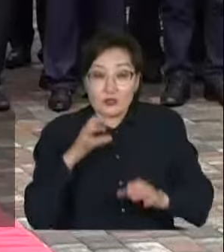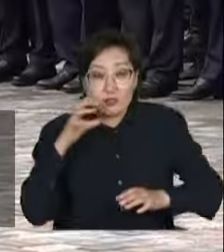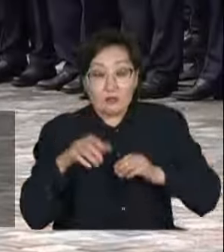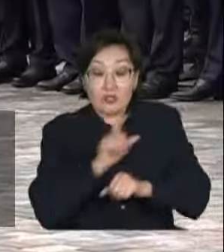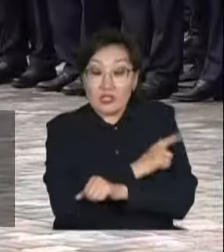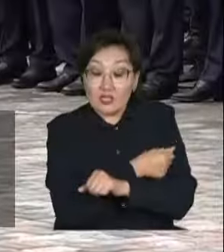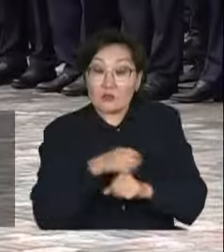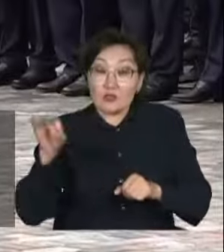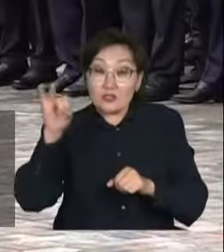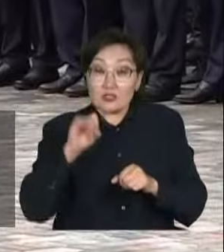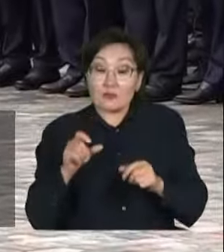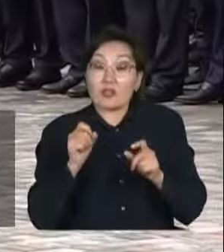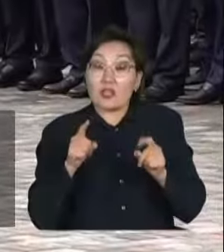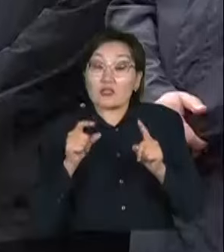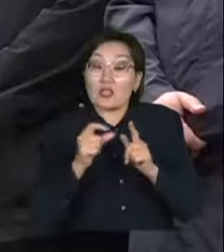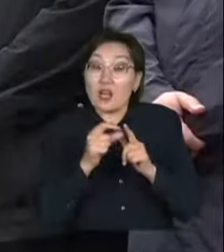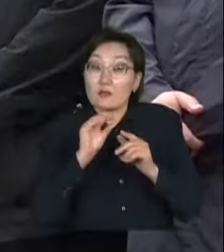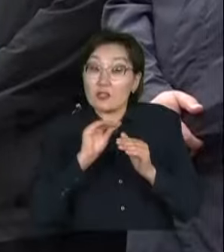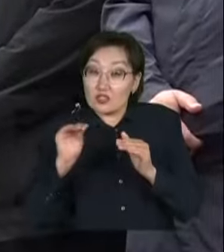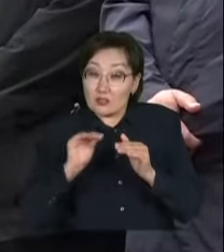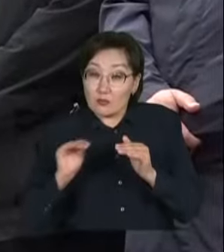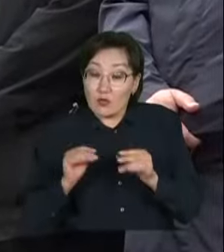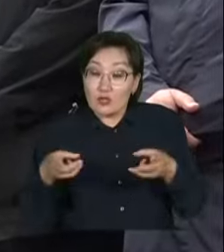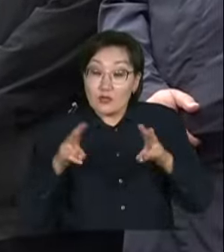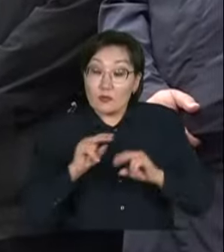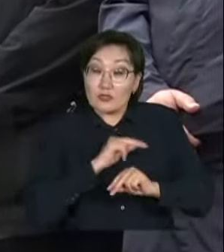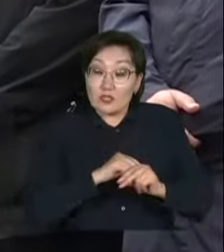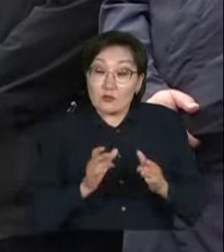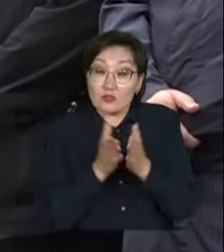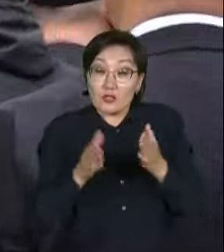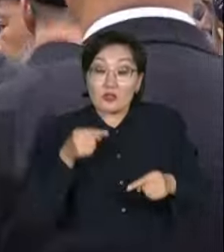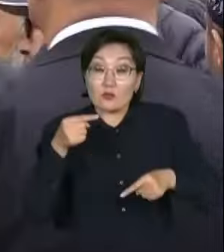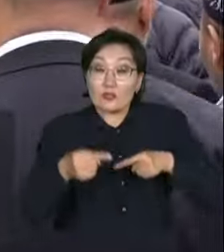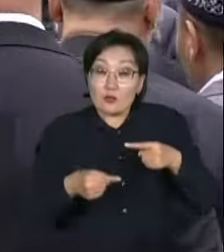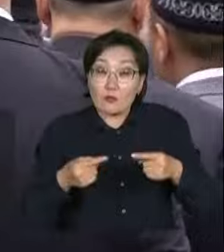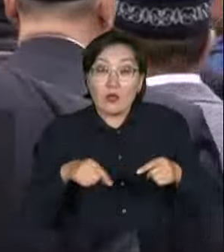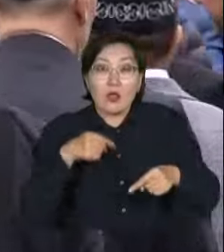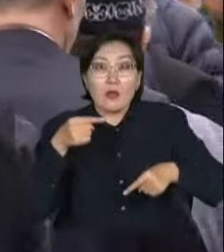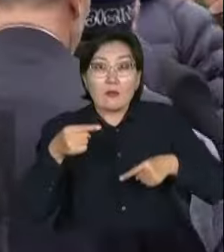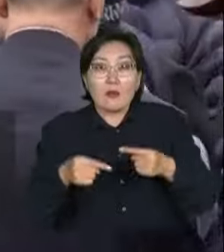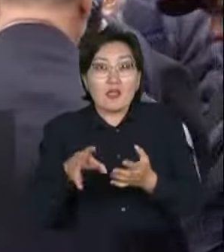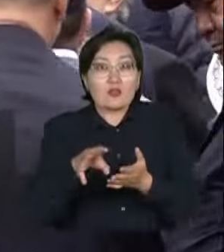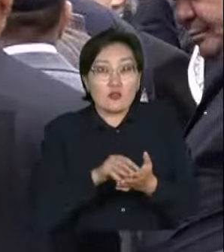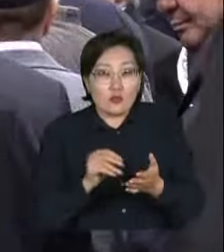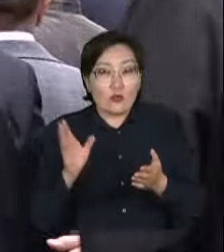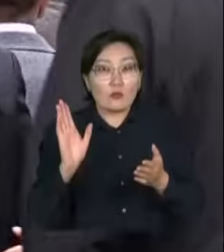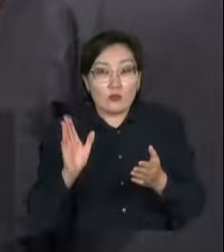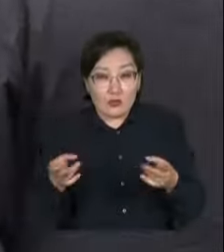медицина тарихында алтын әріптермен жазылған. Оның қалдырған жұмыстары келешек ұрпаққа мәңгі үлгі болар сөзсіз.